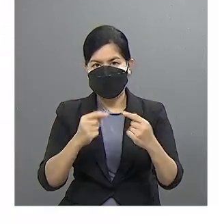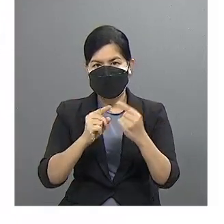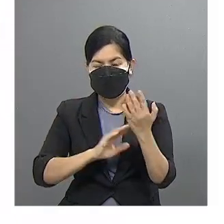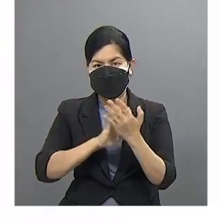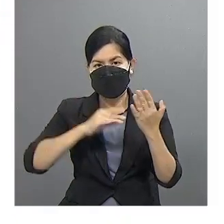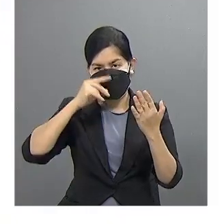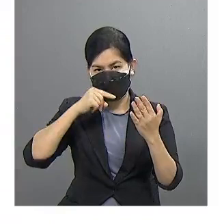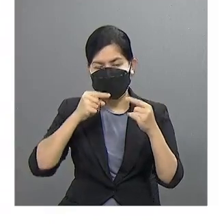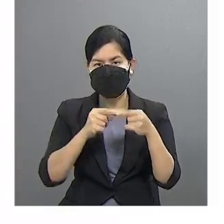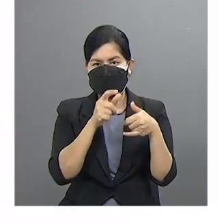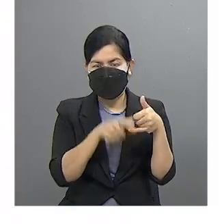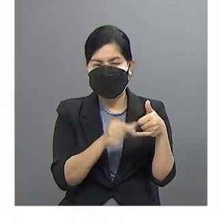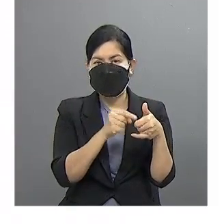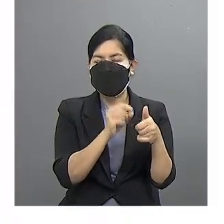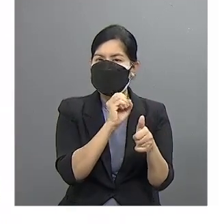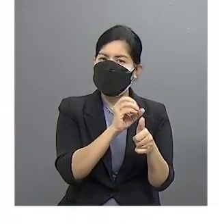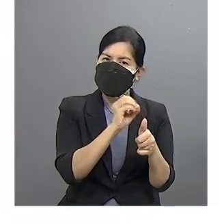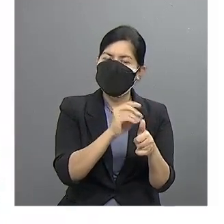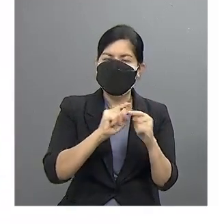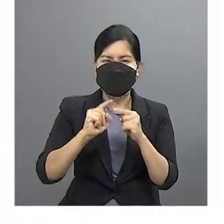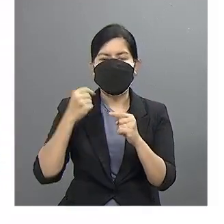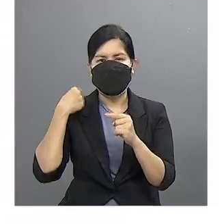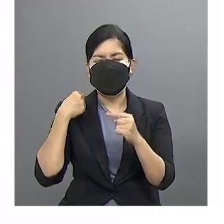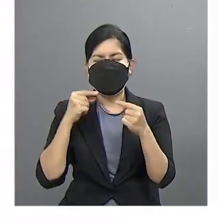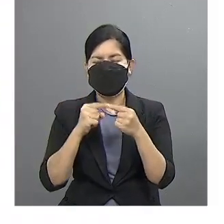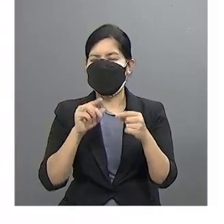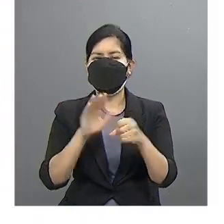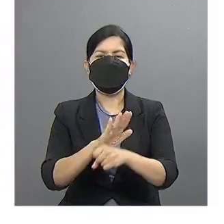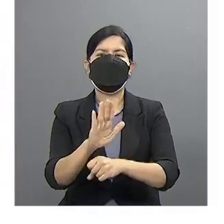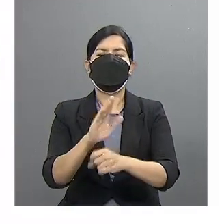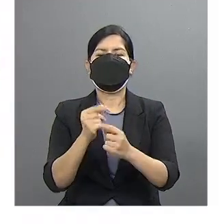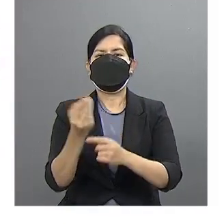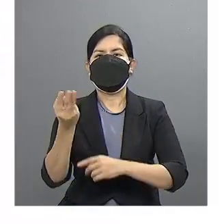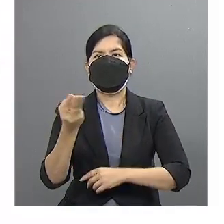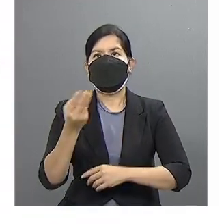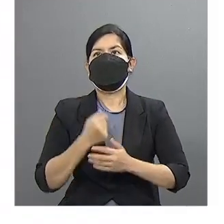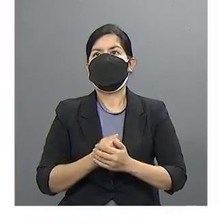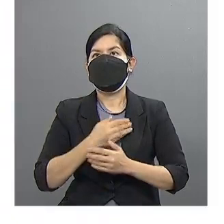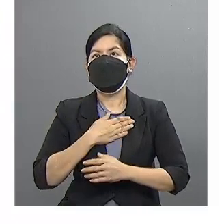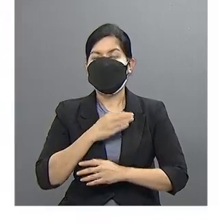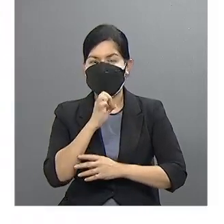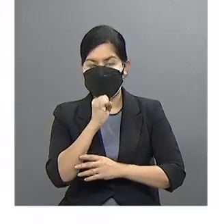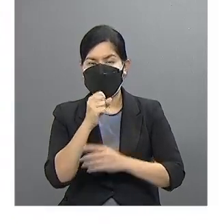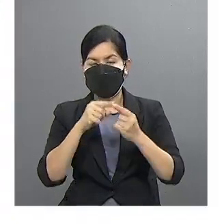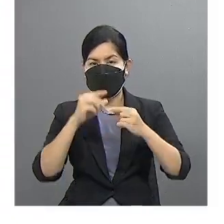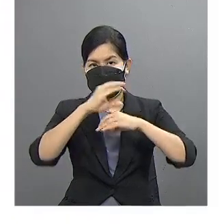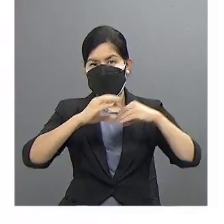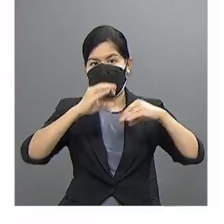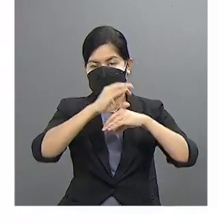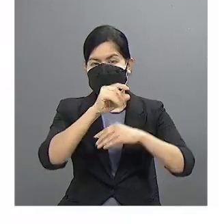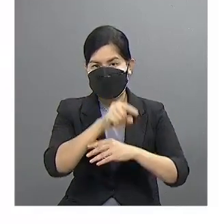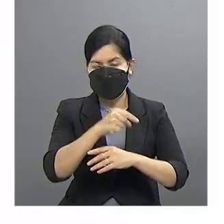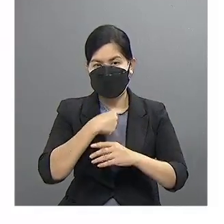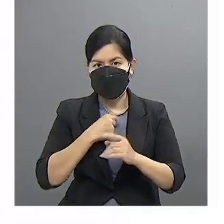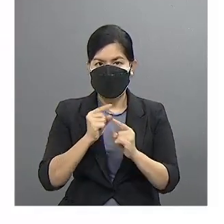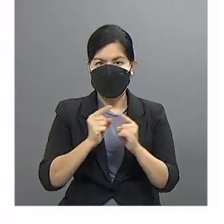เนี่ยนะครับมันมีไม่พออะไรเงี้ยครับผมทีเนี้ยผมก็เลยลองเอาโครงการเนี้ยครับคือผมคุยบทเลยครับก็คือไปคุยกับรัฐบาลด้